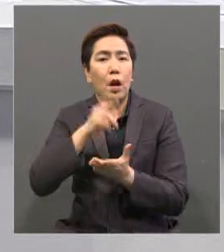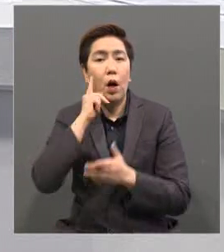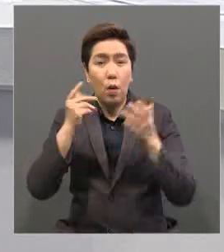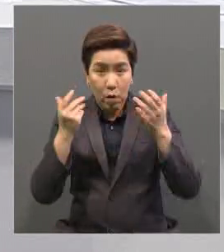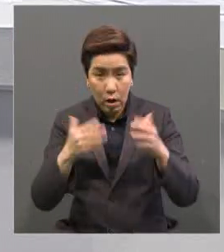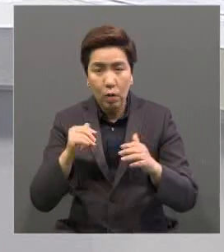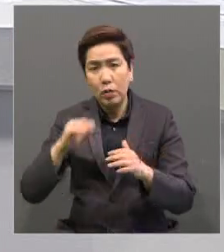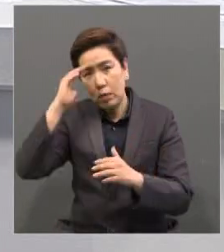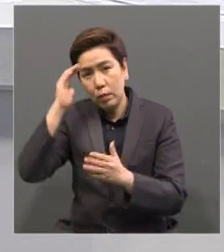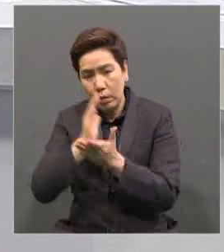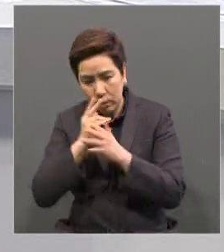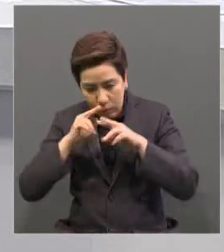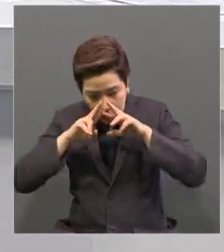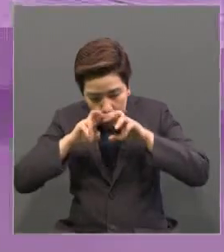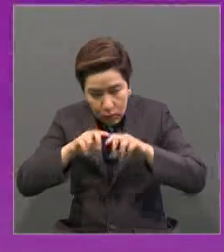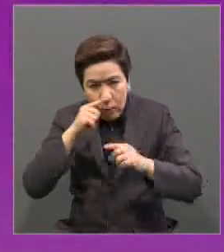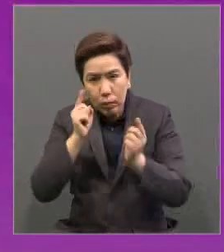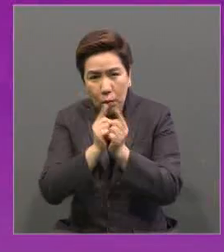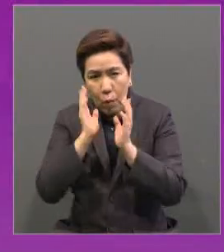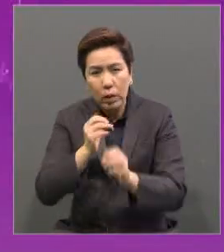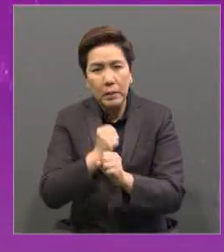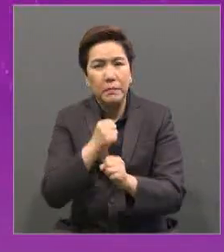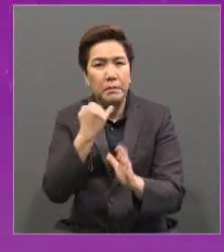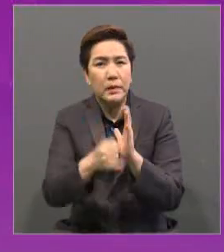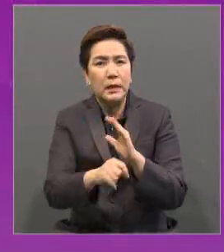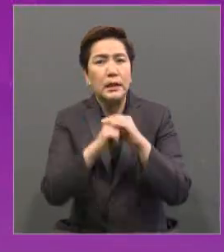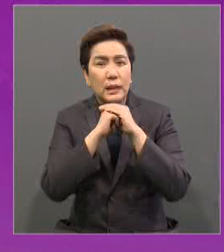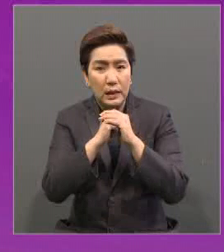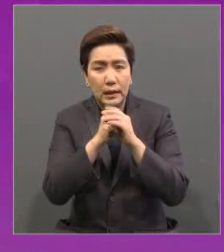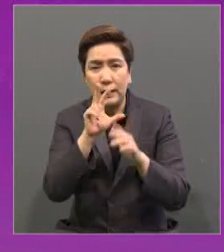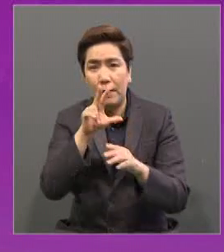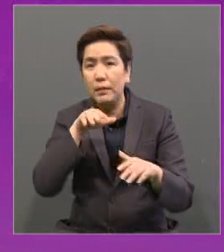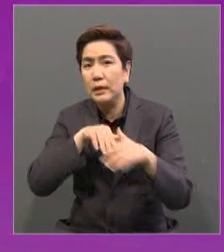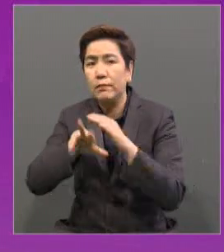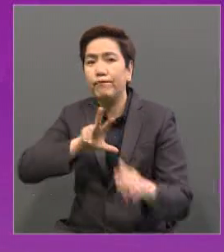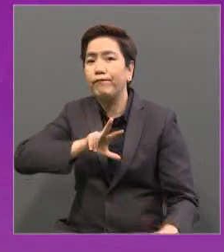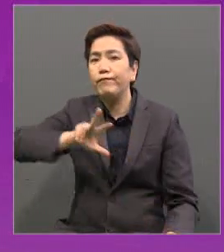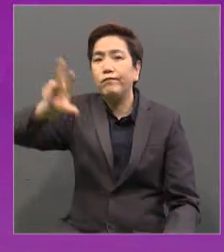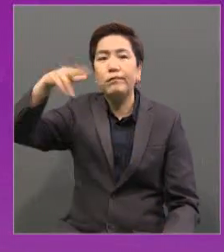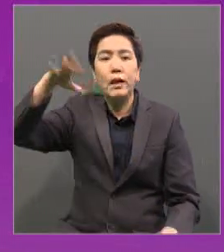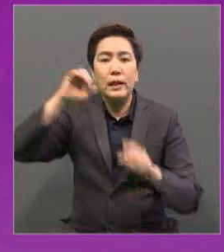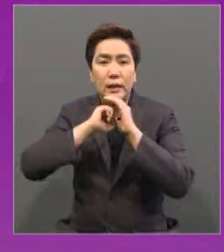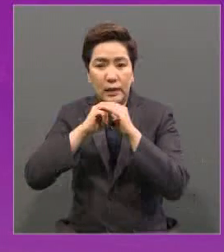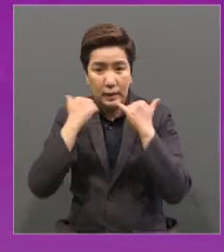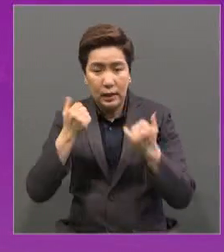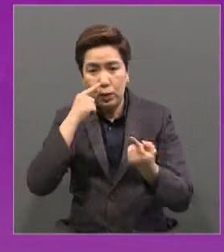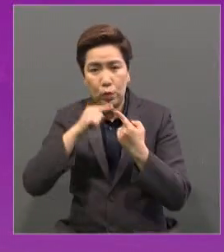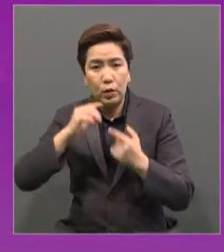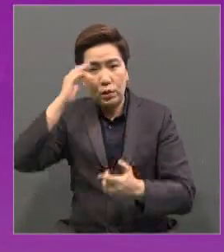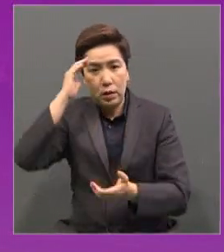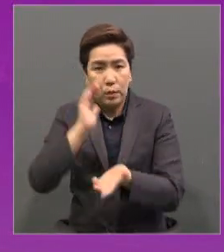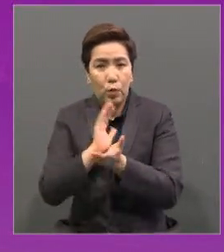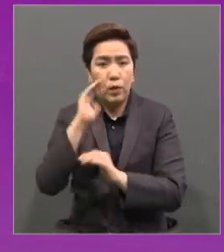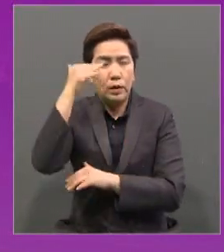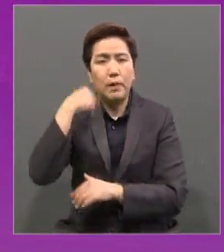ไปว่าตำรวจบอกว่าไปสอบสวนเนี่ยผู้ก่อเหตุเป็นชาวจีน3คนหลบหนีกลับจีนไปแล้วนะคะวันนี้เนี่ยล่าสุดผู้บัญชาการตำรวจแห่ง